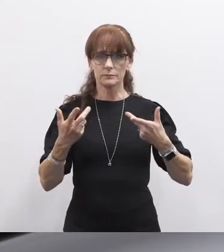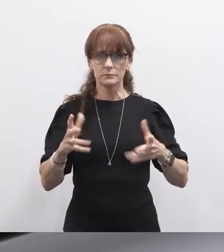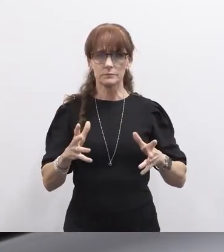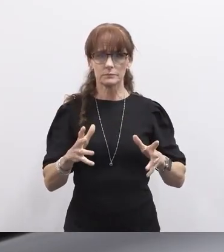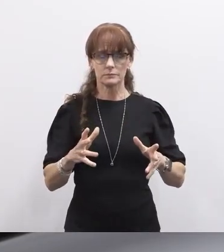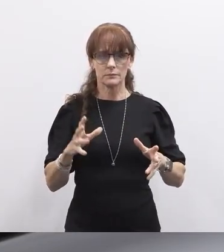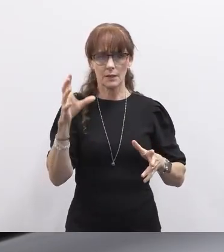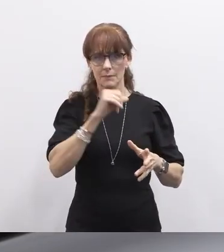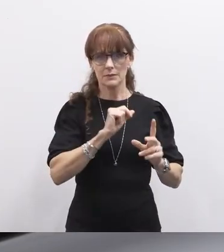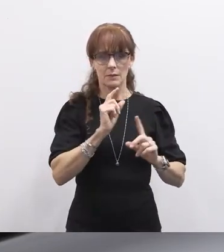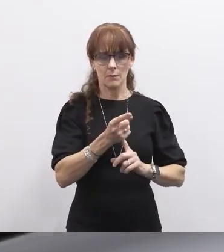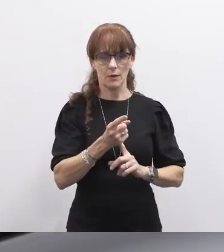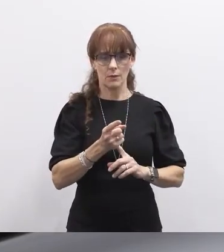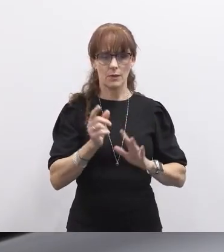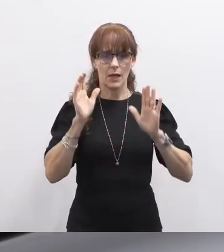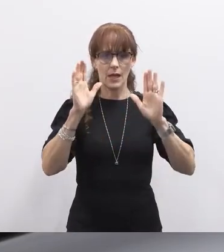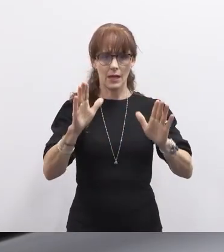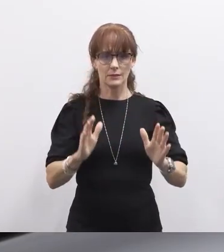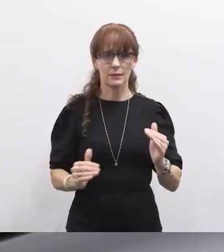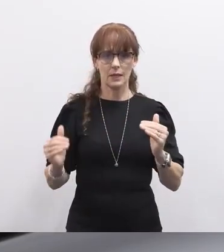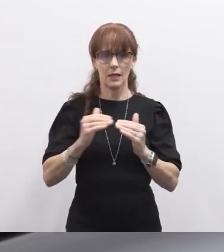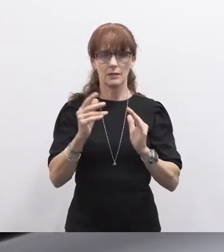ទៀត